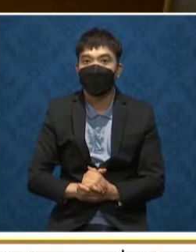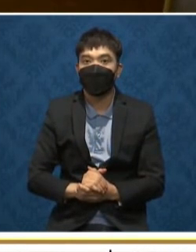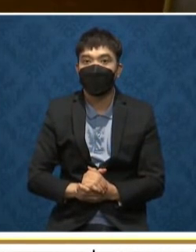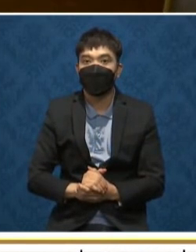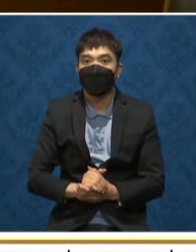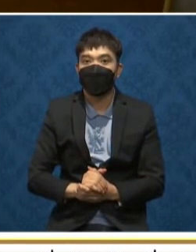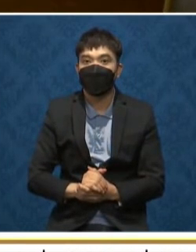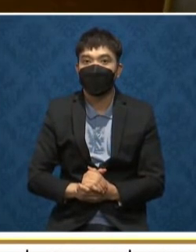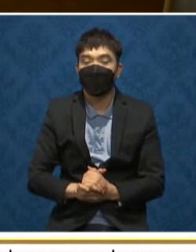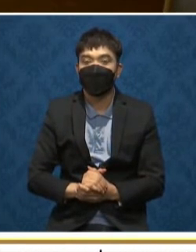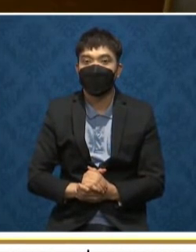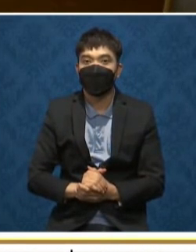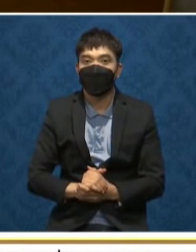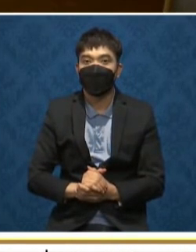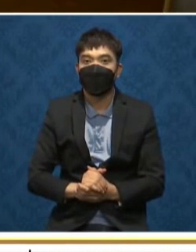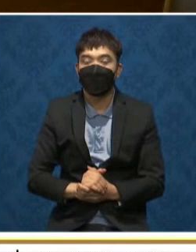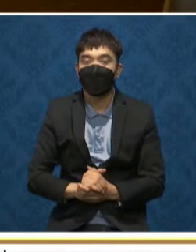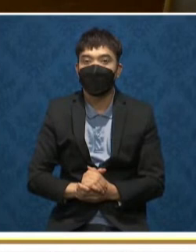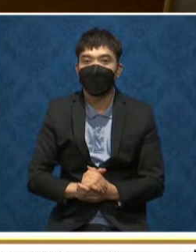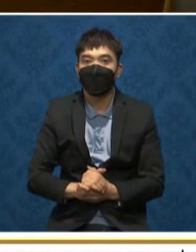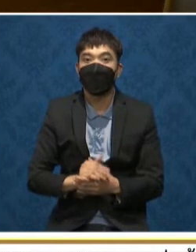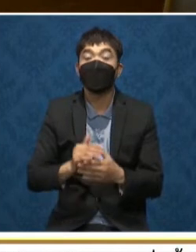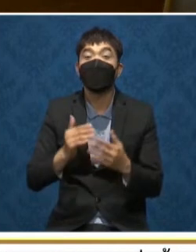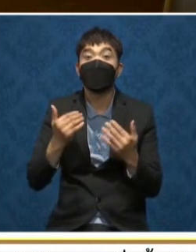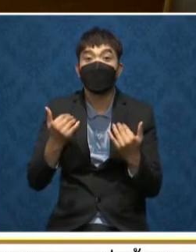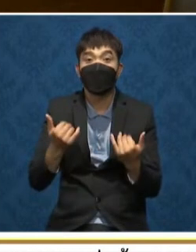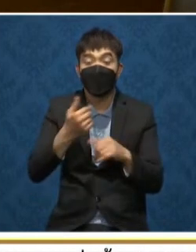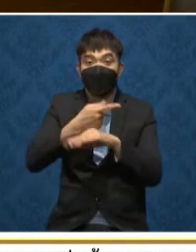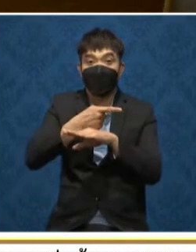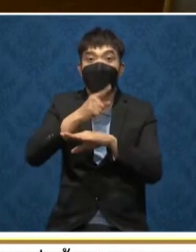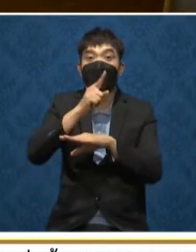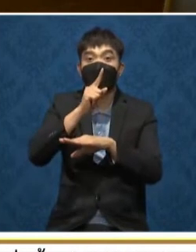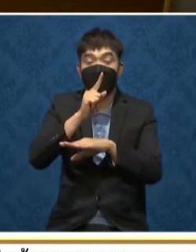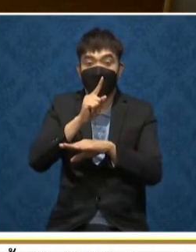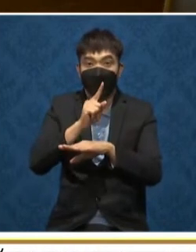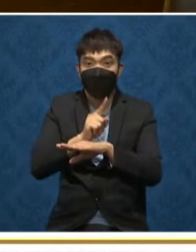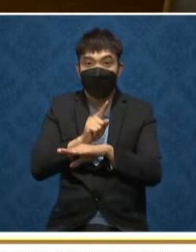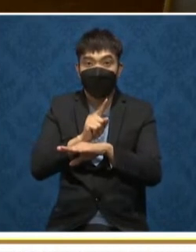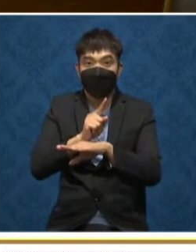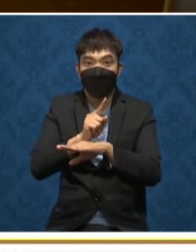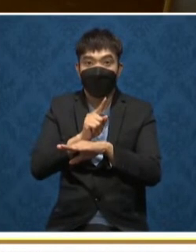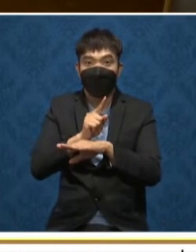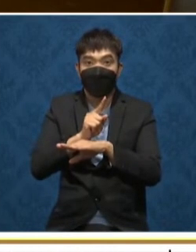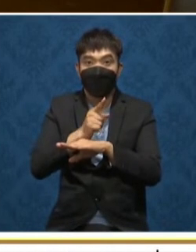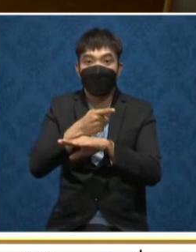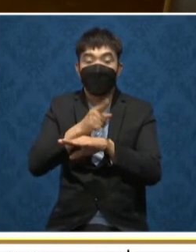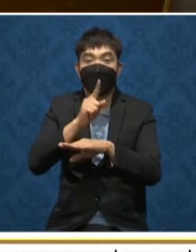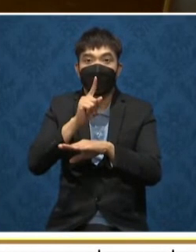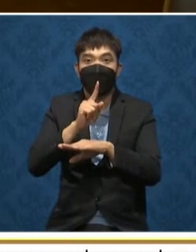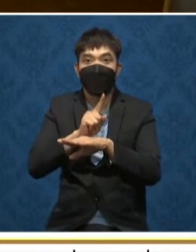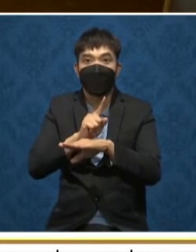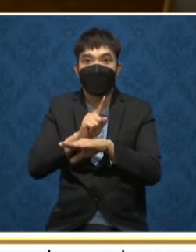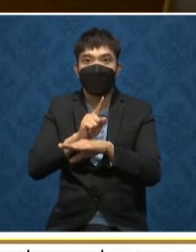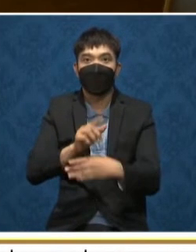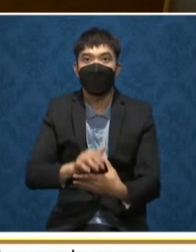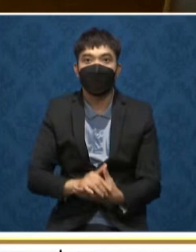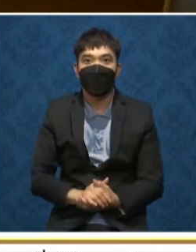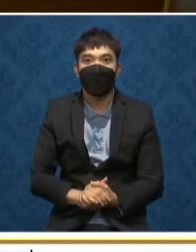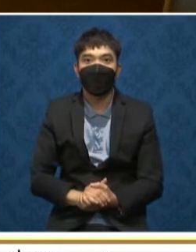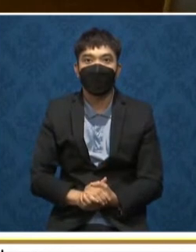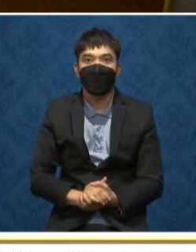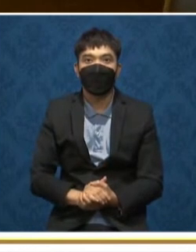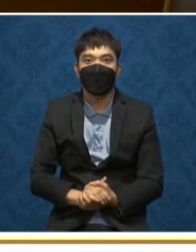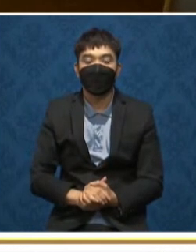ชื่อเป็นประธานสภาแล้วก็จะขอให้ท่านได้แสดงวิสัยทัศน์นะครับ